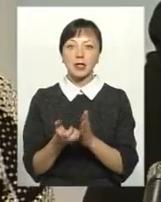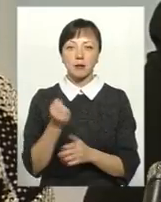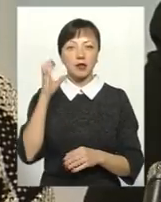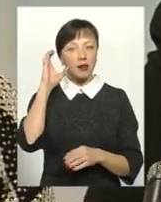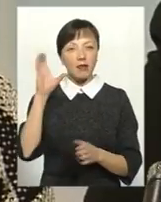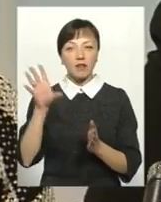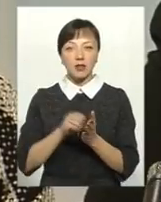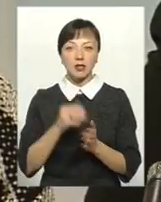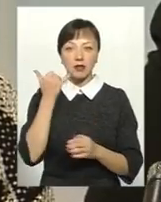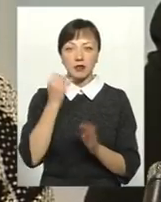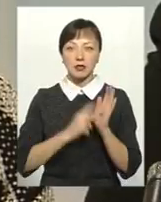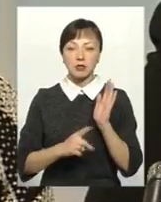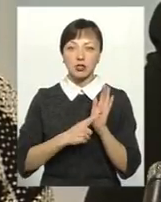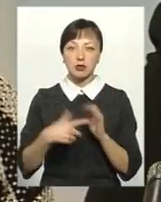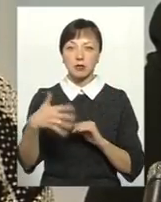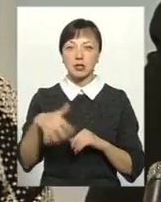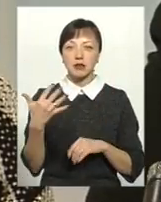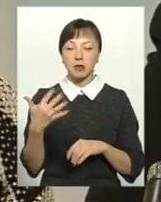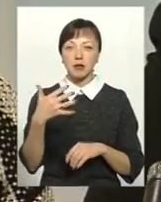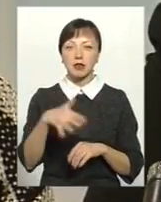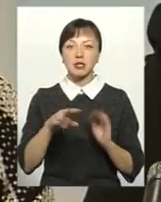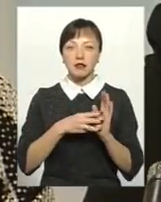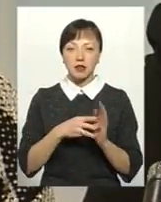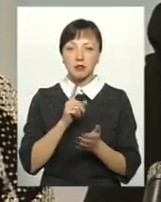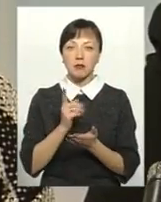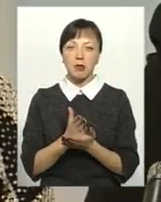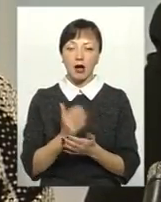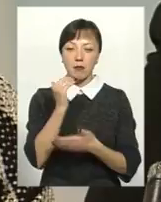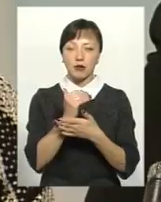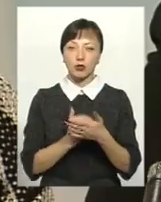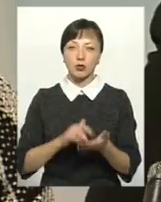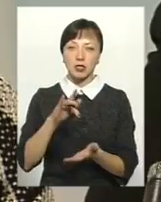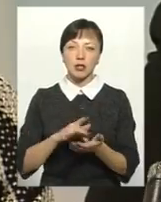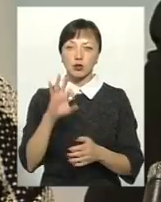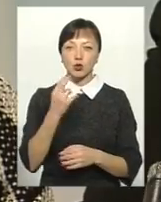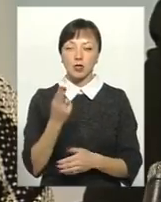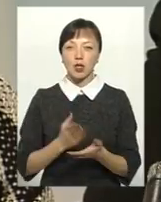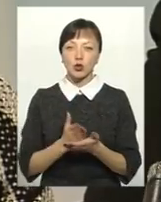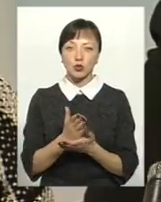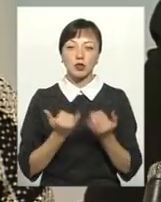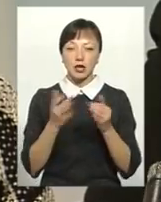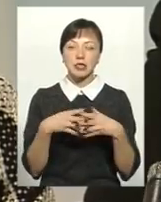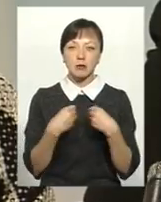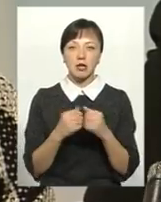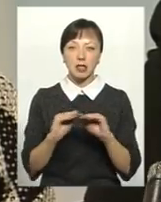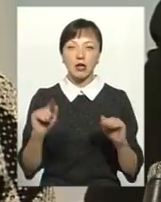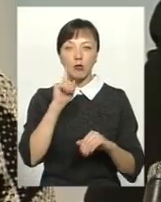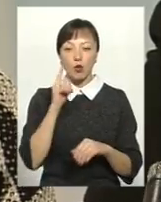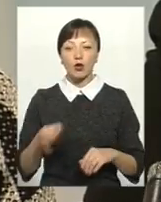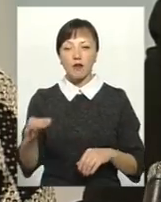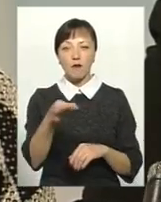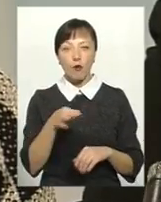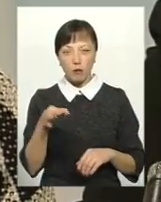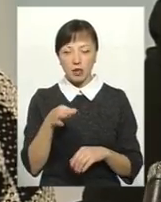вислухати наш телефон 76 55 58, маємо мережу центрів соціальних служб для сім'ї, дітей та молоді в